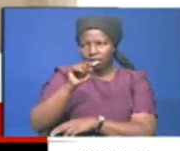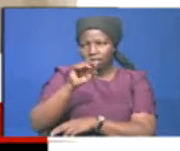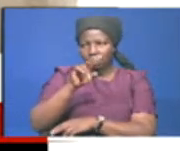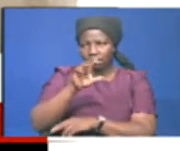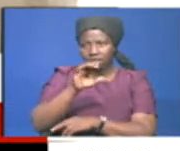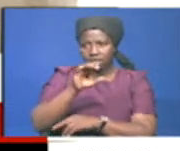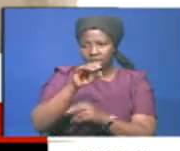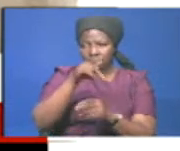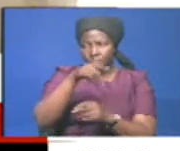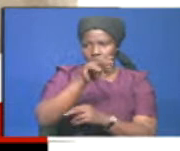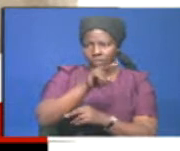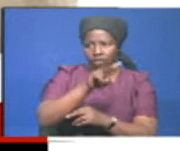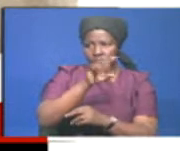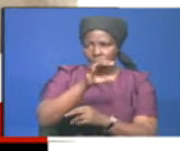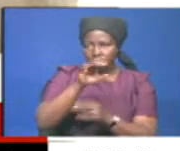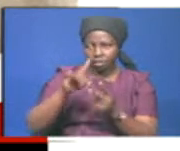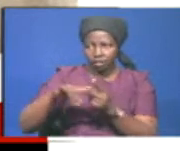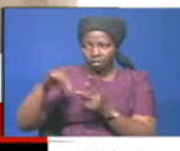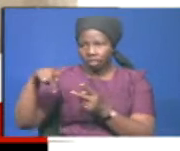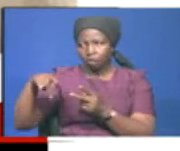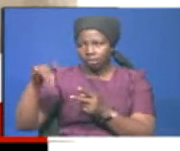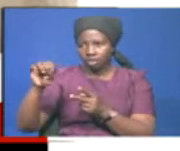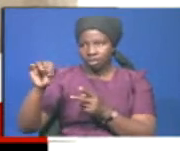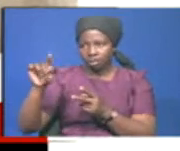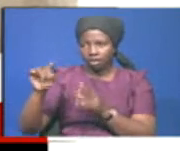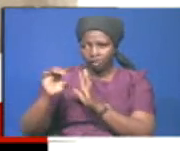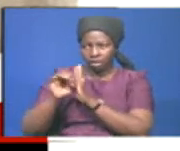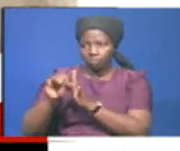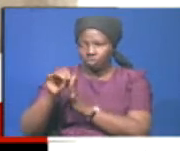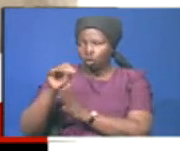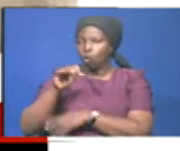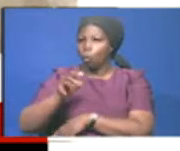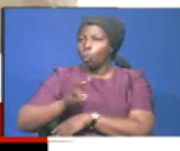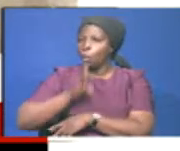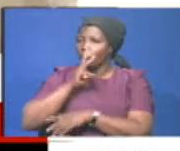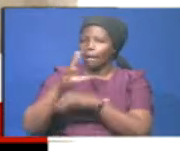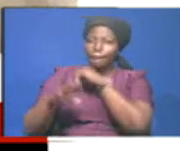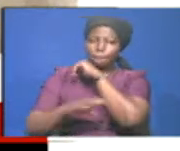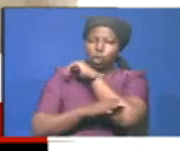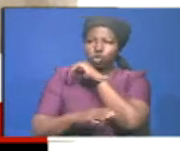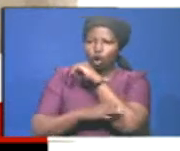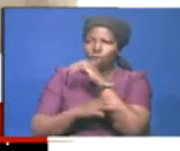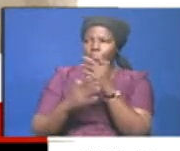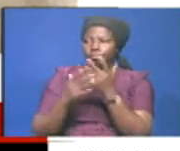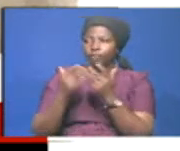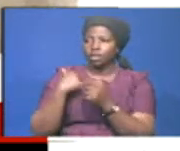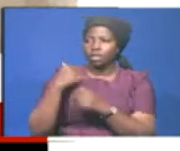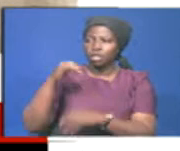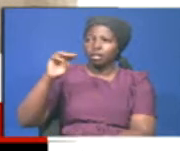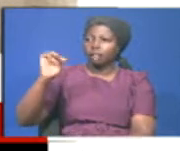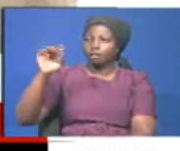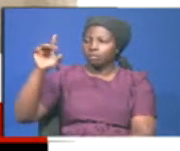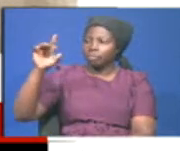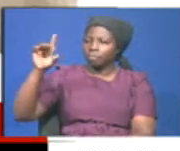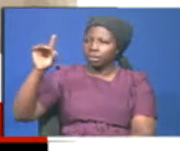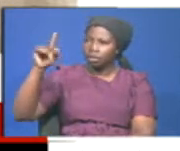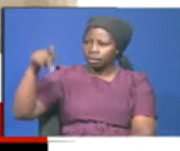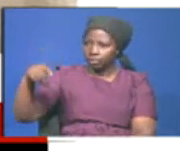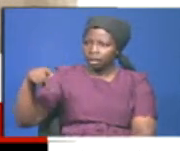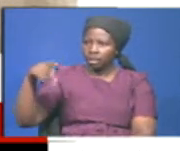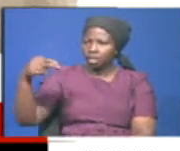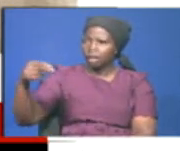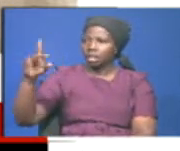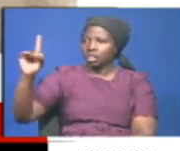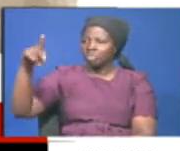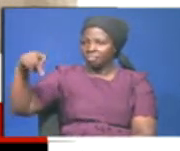tunaita PET kama ile ya chupa za maji, kuna ile tunaita LDP na HDP kama ya kibuyu, na ya